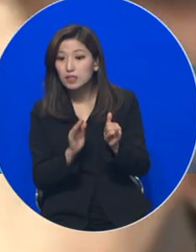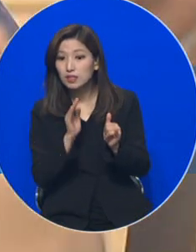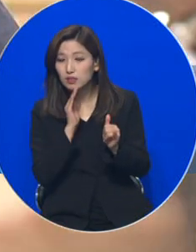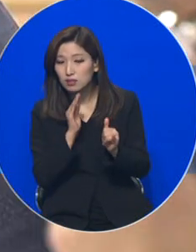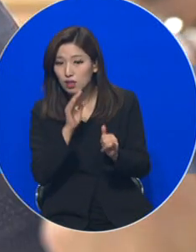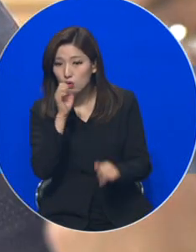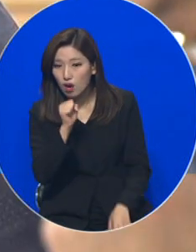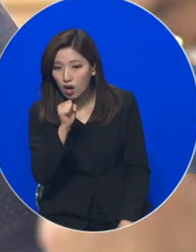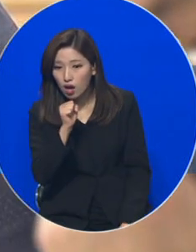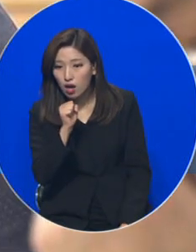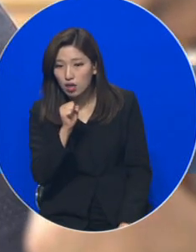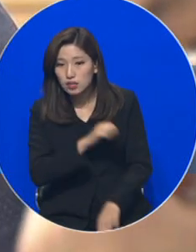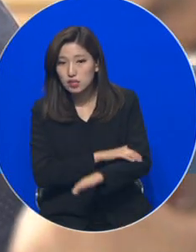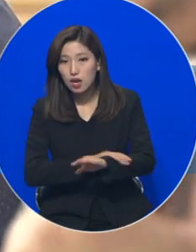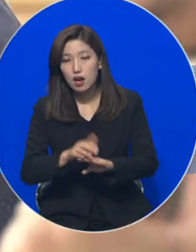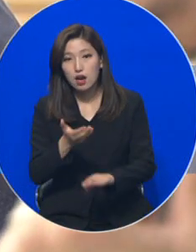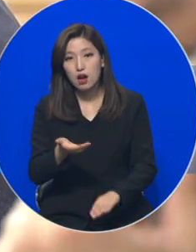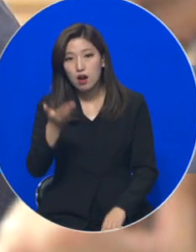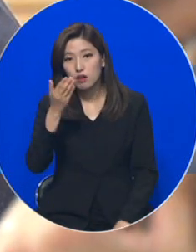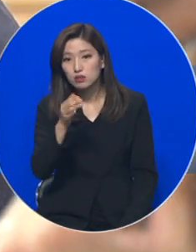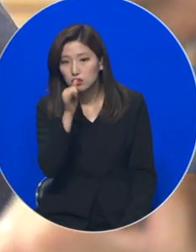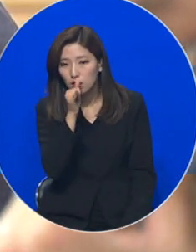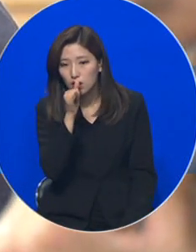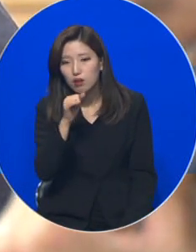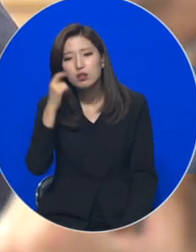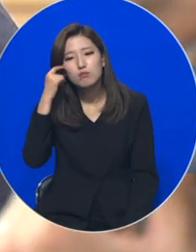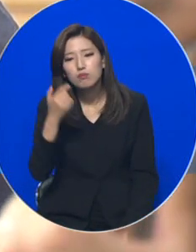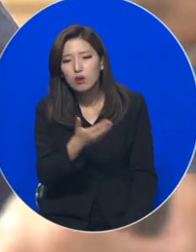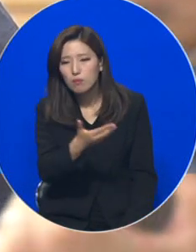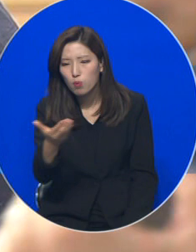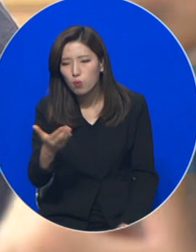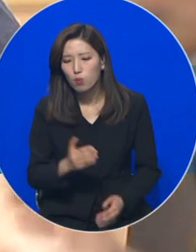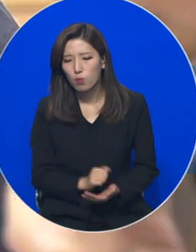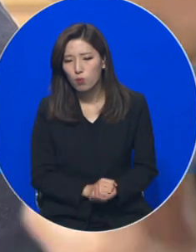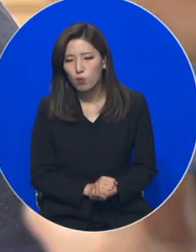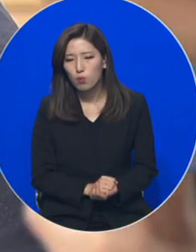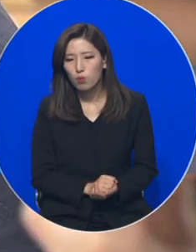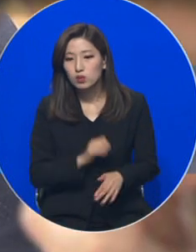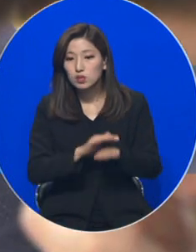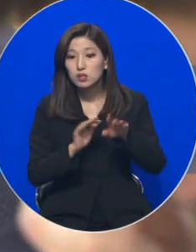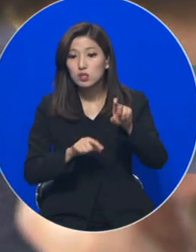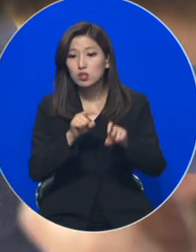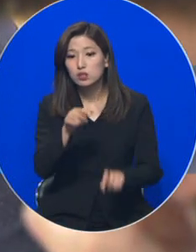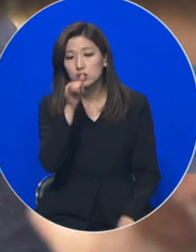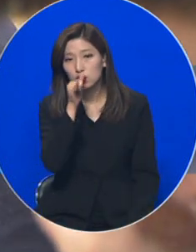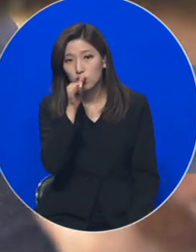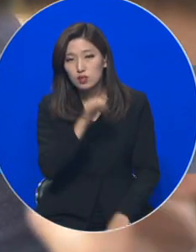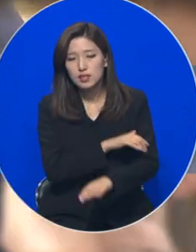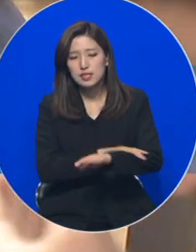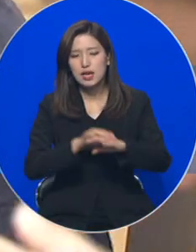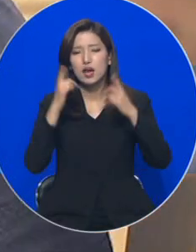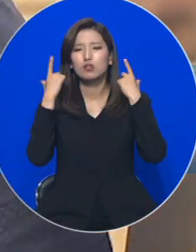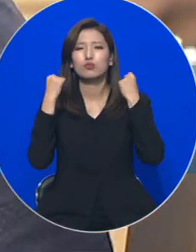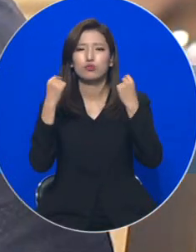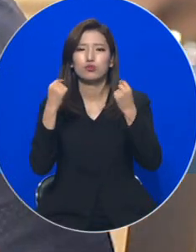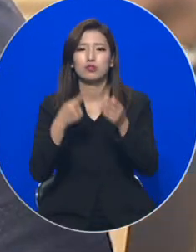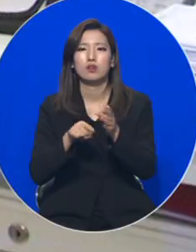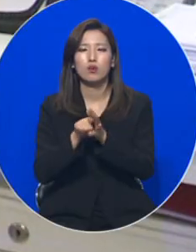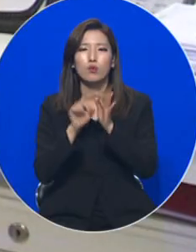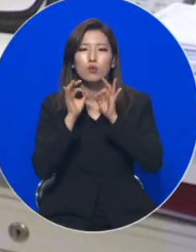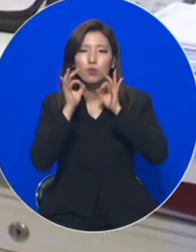의견 개진 등을 통해서 어떤 실질적인 제도 개선이 이루어질 수 그러니까 지속적으로 이루어질 수 있도록